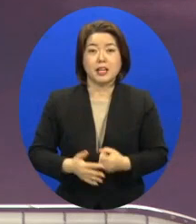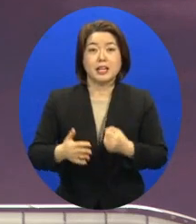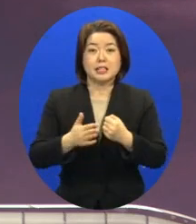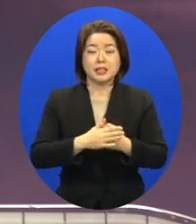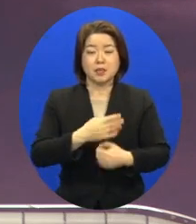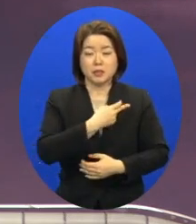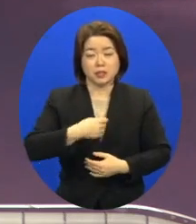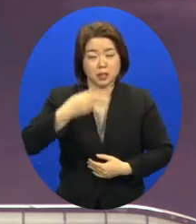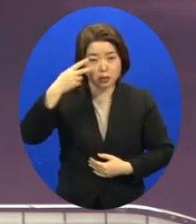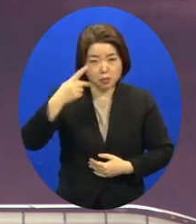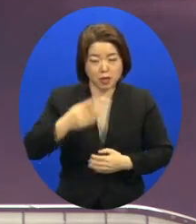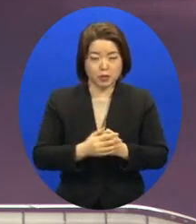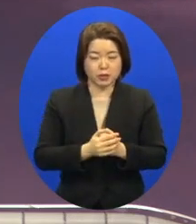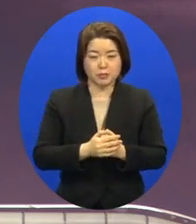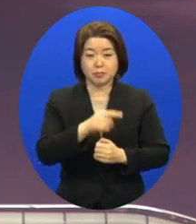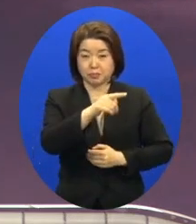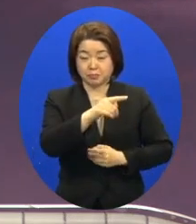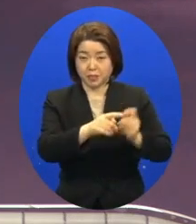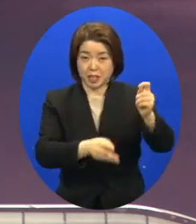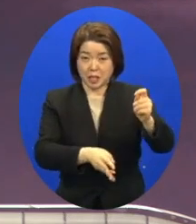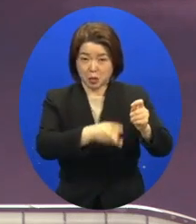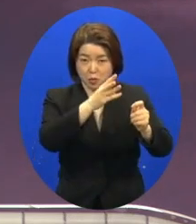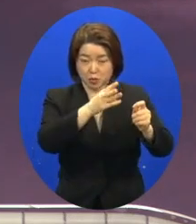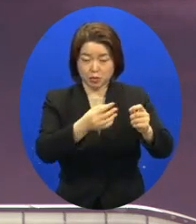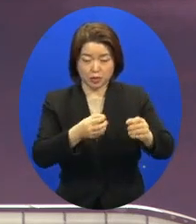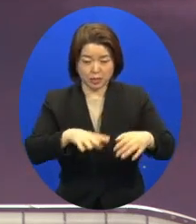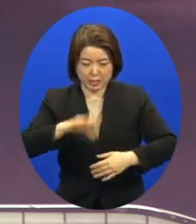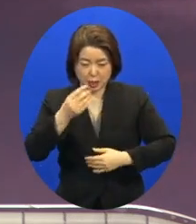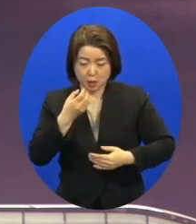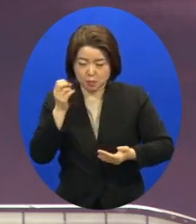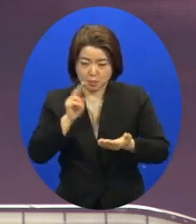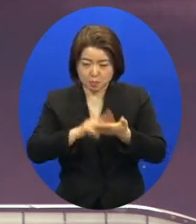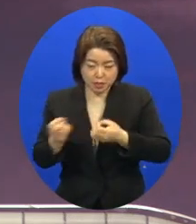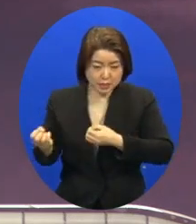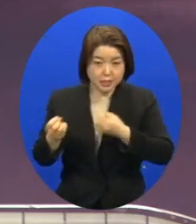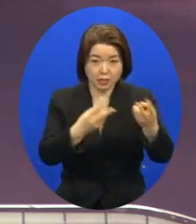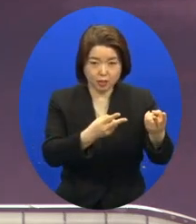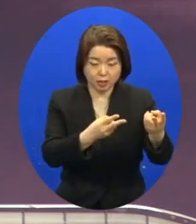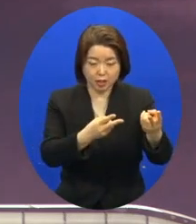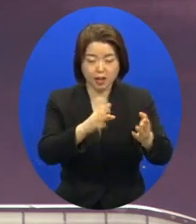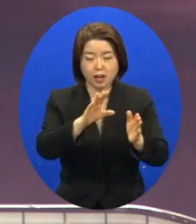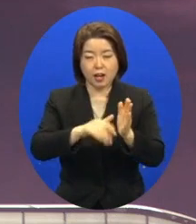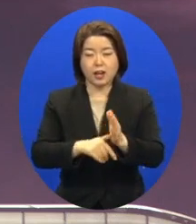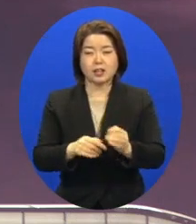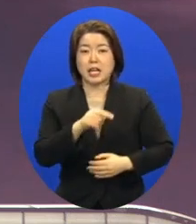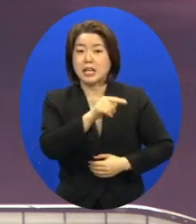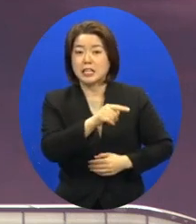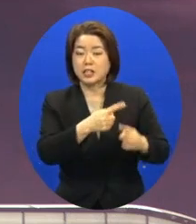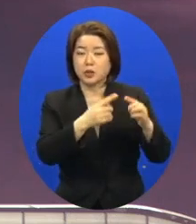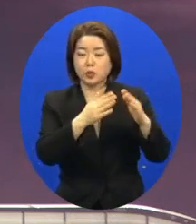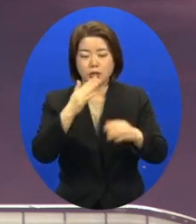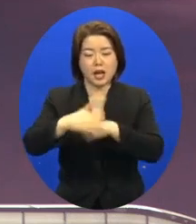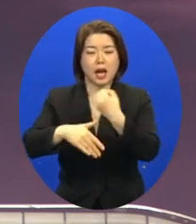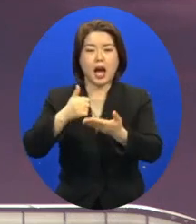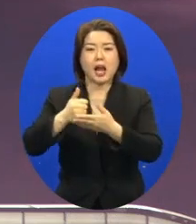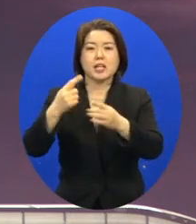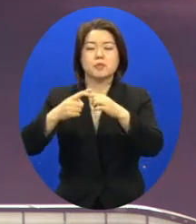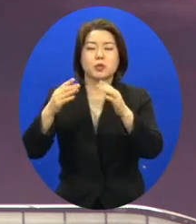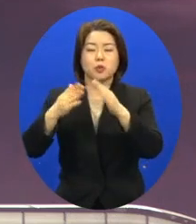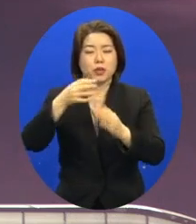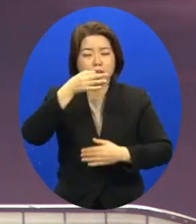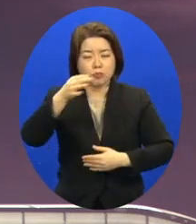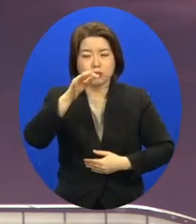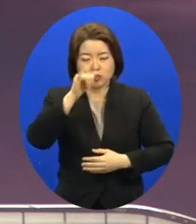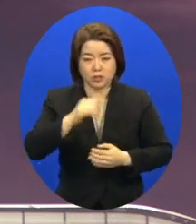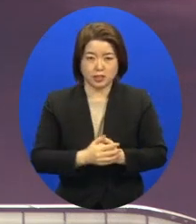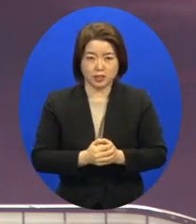고린도 교회에다가 처음 편지를 쓸 때 고린도 교회를 하나님의 교회라고 불렀습니다. 2절